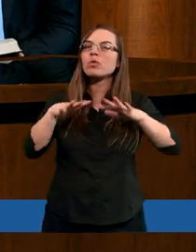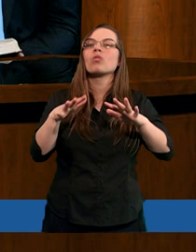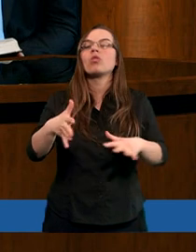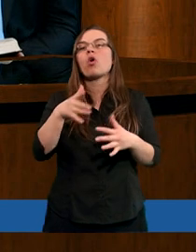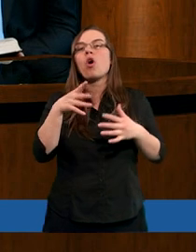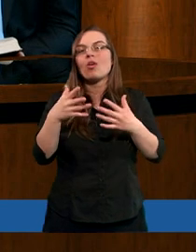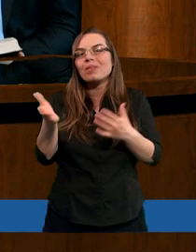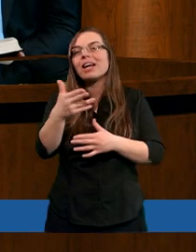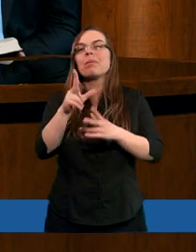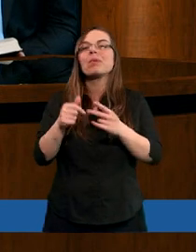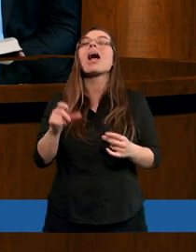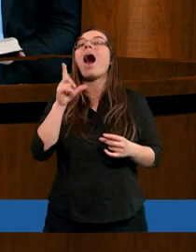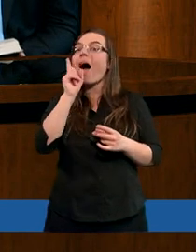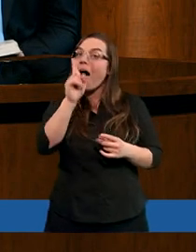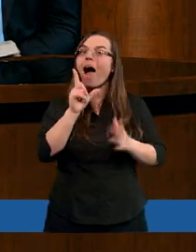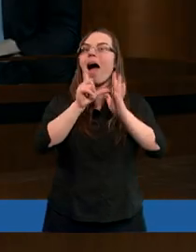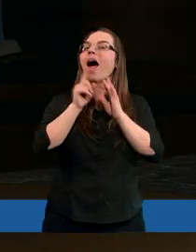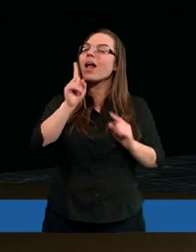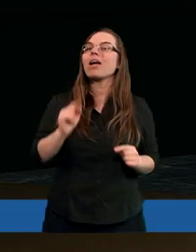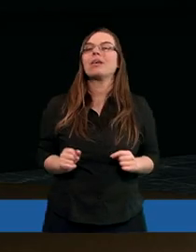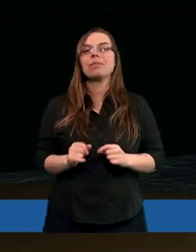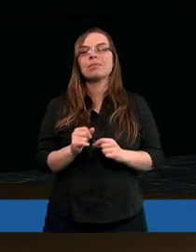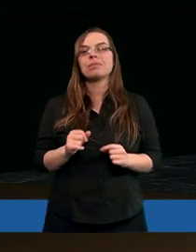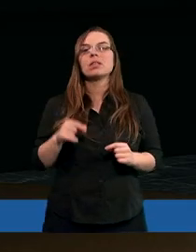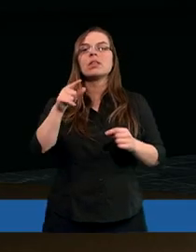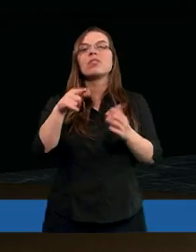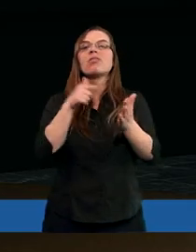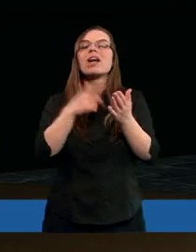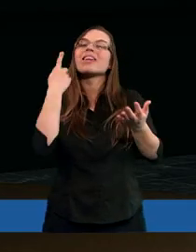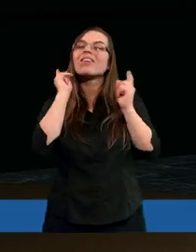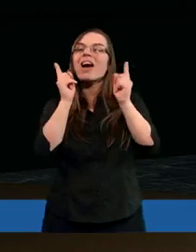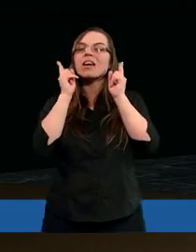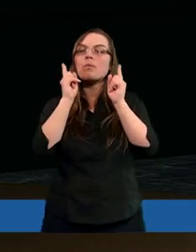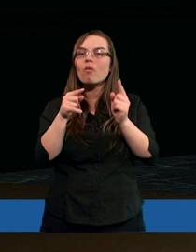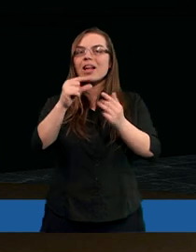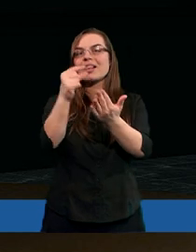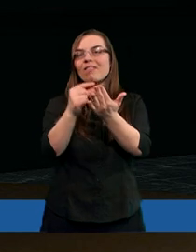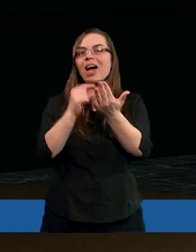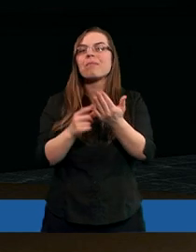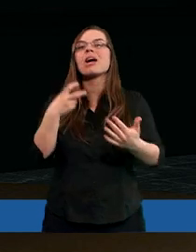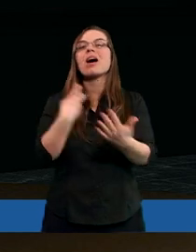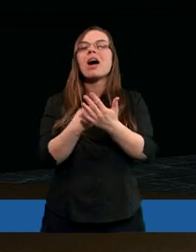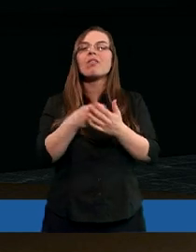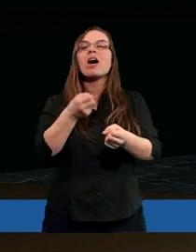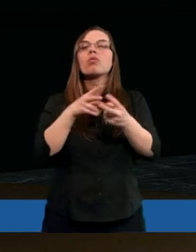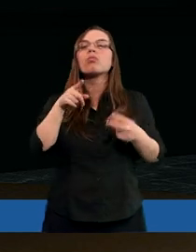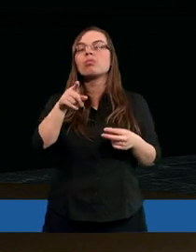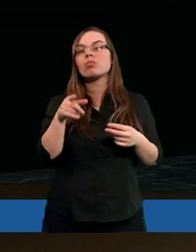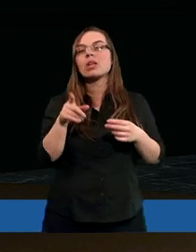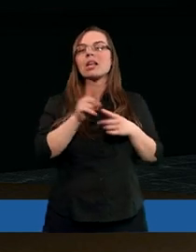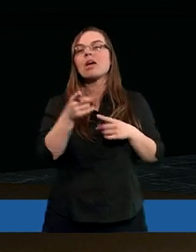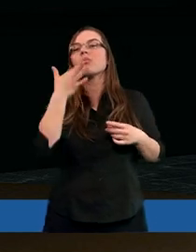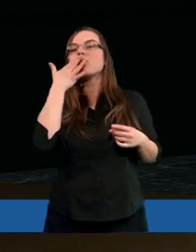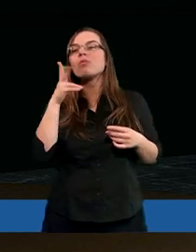Obfity połów. Obfity połów. Ale na to zwraca uwagę tutaj fragment Ewangelista Łukasz, mówiąc,